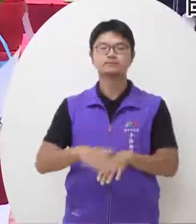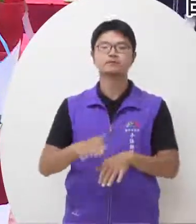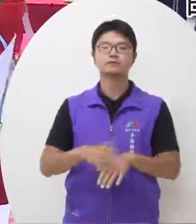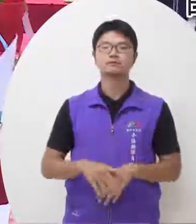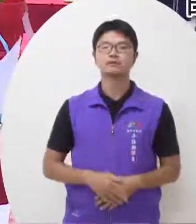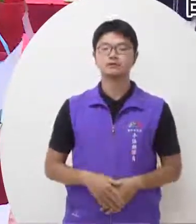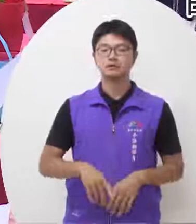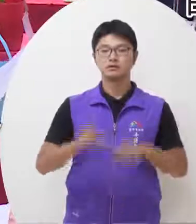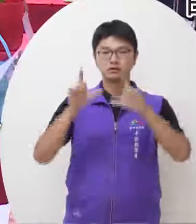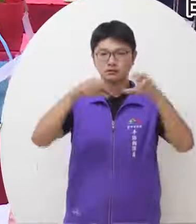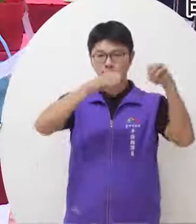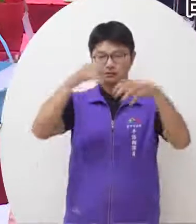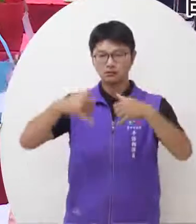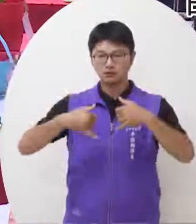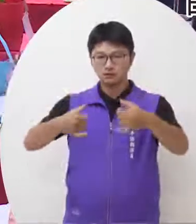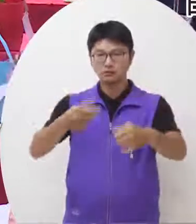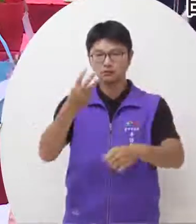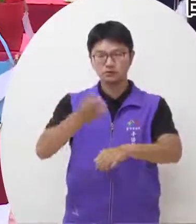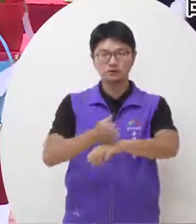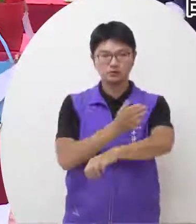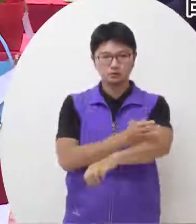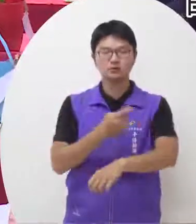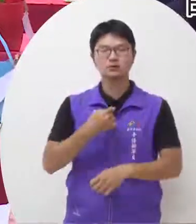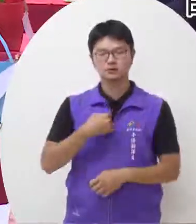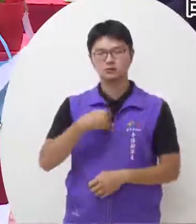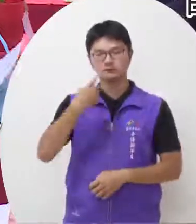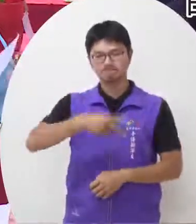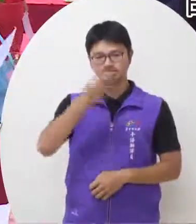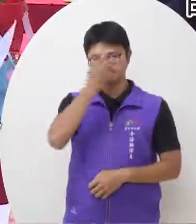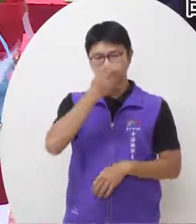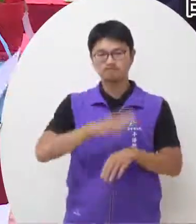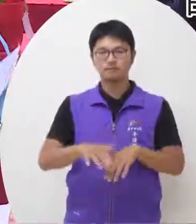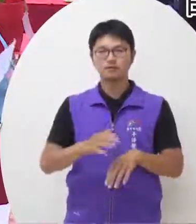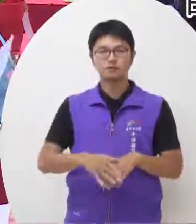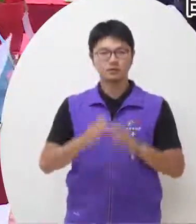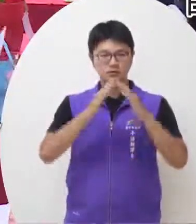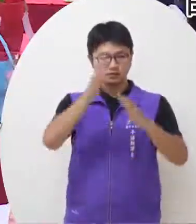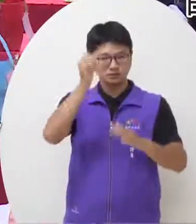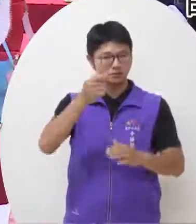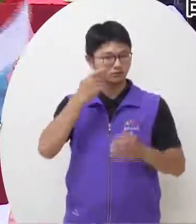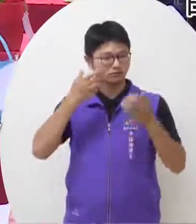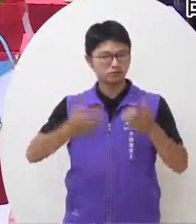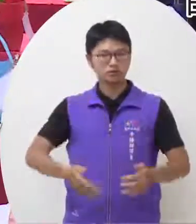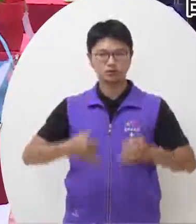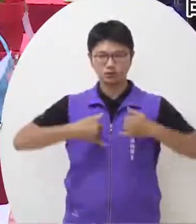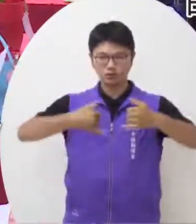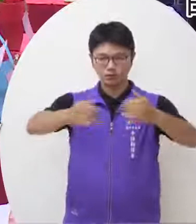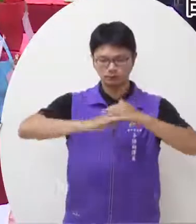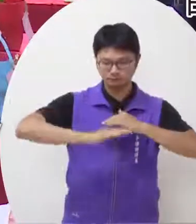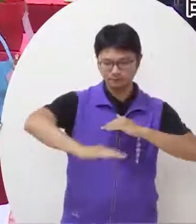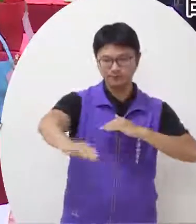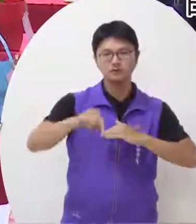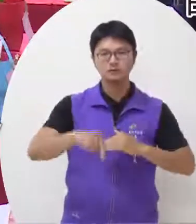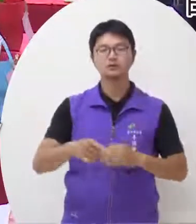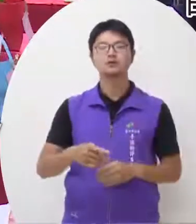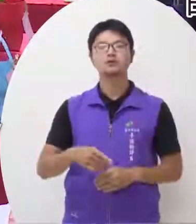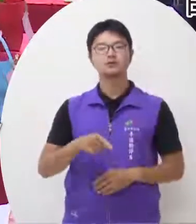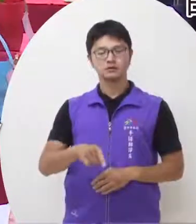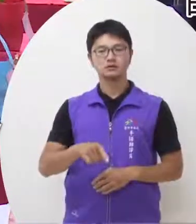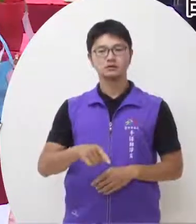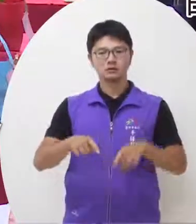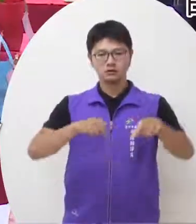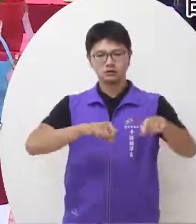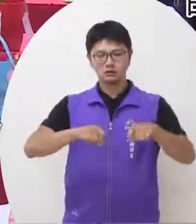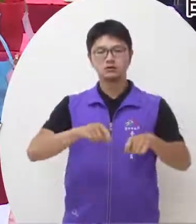们随后会勘察那市长非常重视我们道路的平整所以我们都把它提升到所谓的烫平这样的